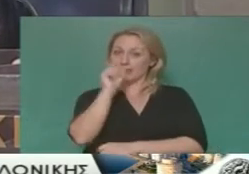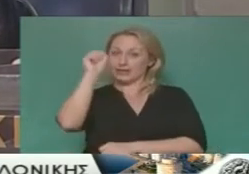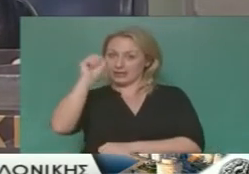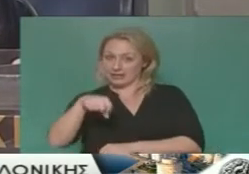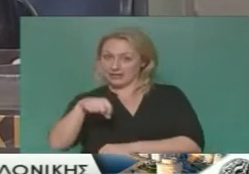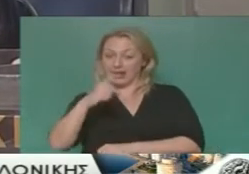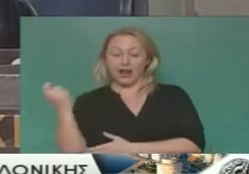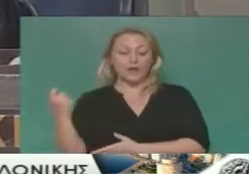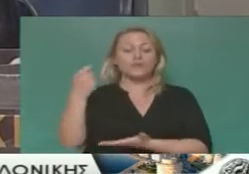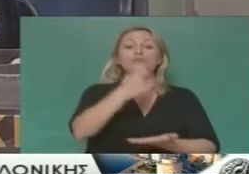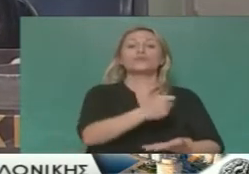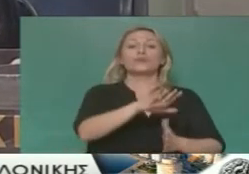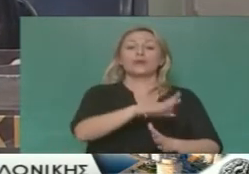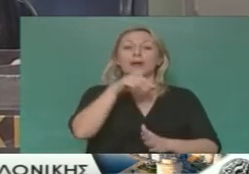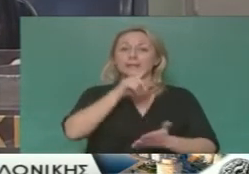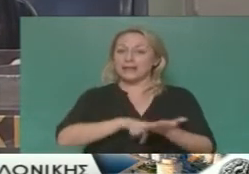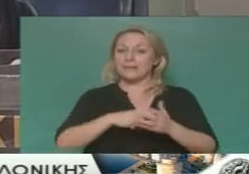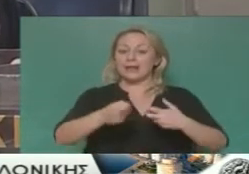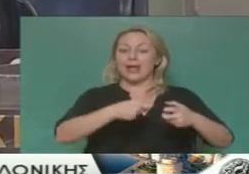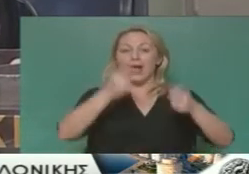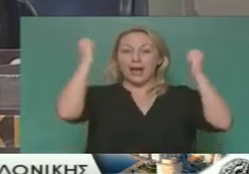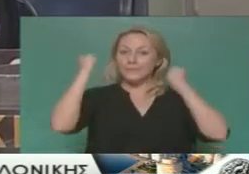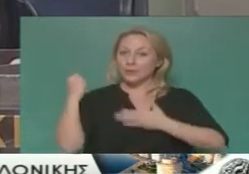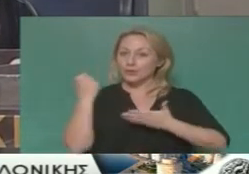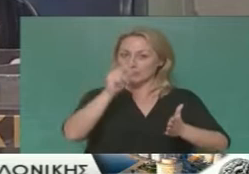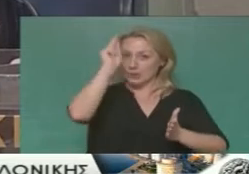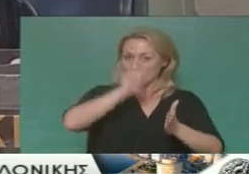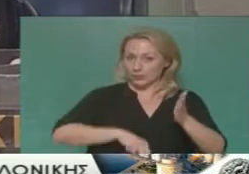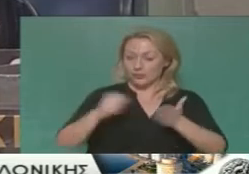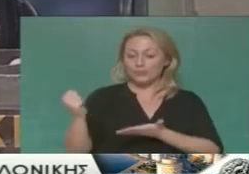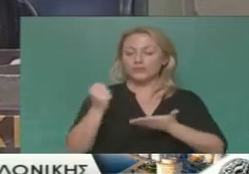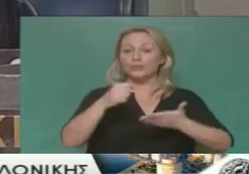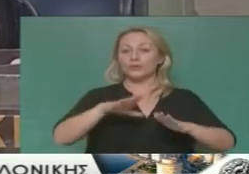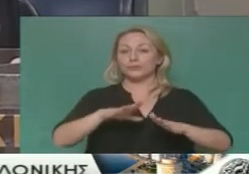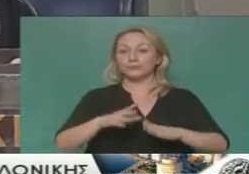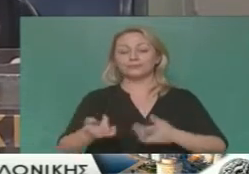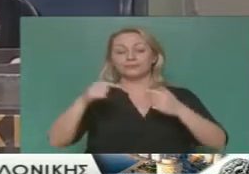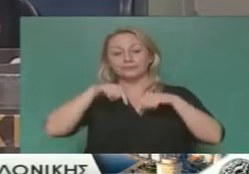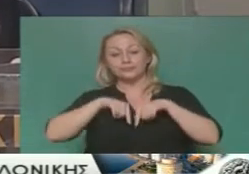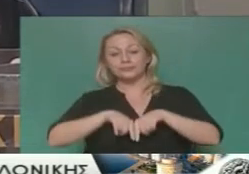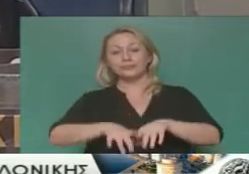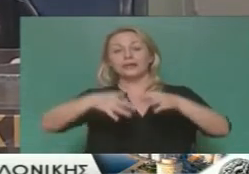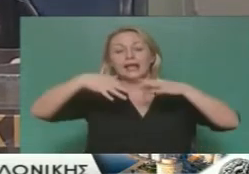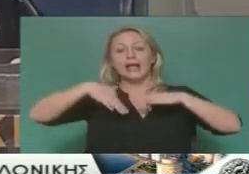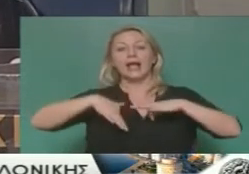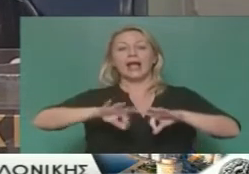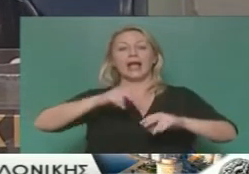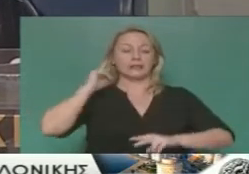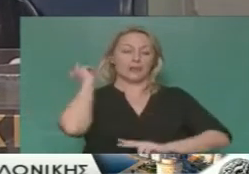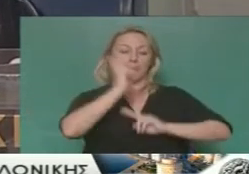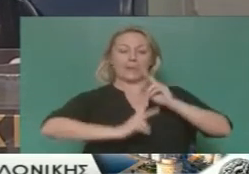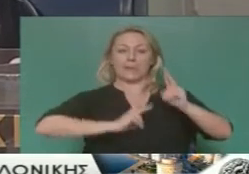αλλά δεν κατέβαλε την προβλεπόμενη από τη σύμβαση αντισταθμιστική οφειλή. Ταυτόχρονα ξεκίνησε μια